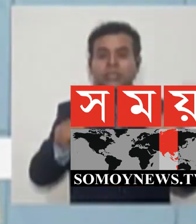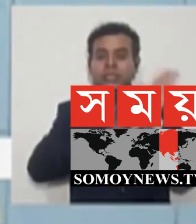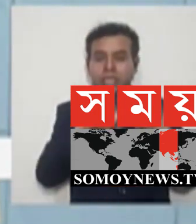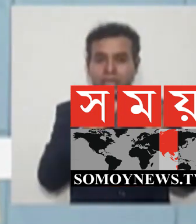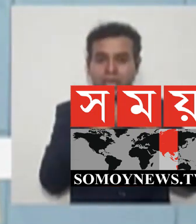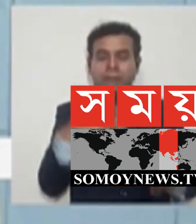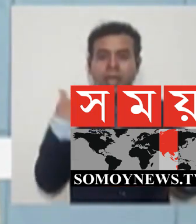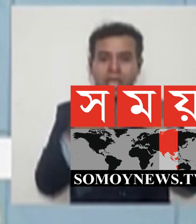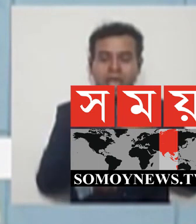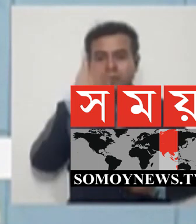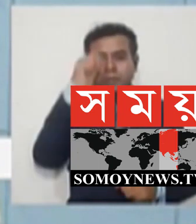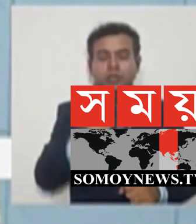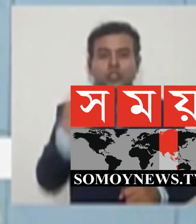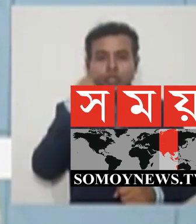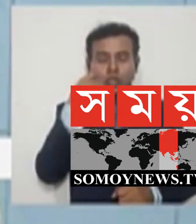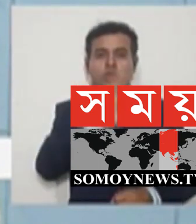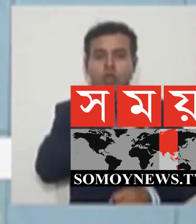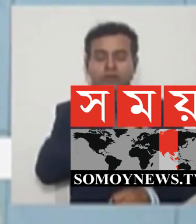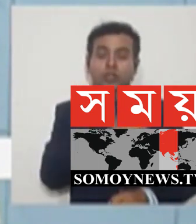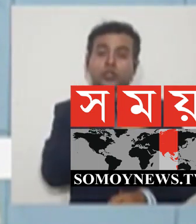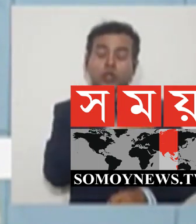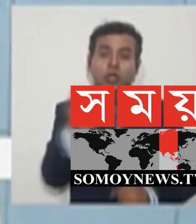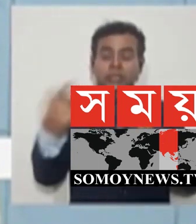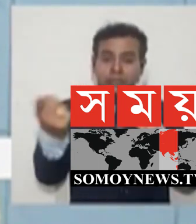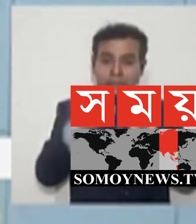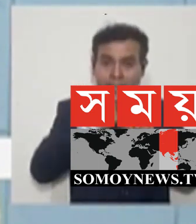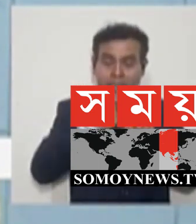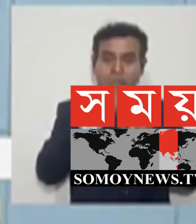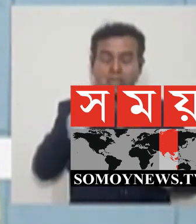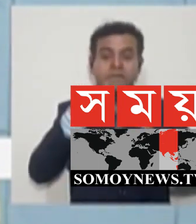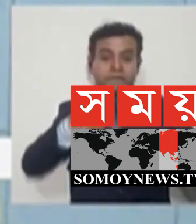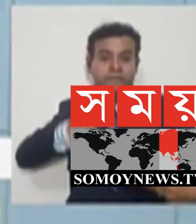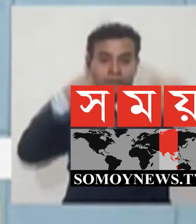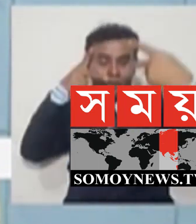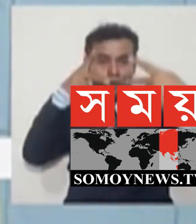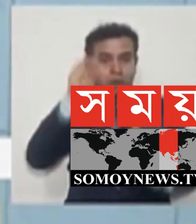সকল কর্মকর্তাদের সাথে ভিডিও কনফারেন্সের মাধ্যমে দিক নির্দেশনা দিয়ে যাচ্ছেন।